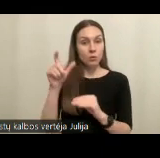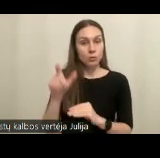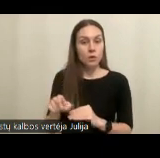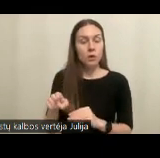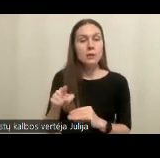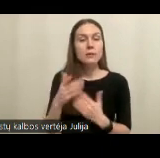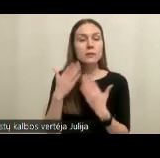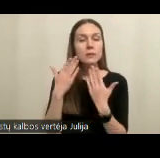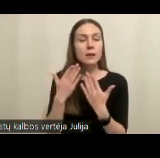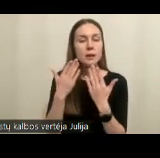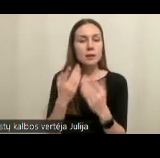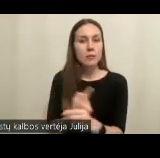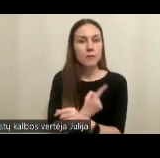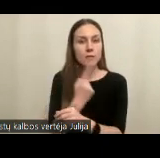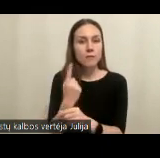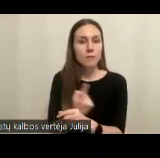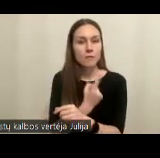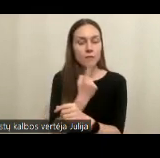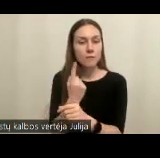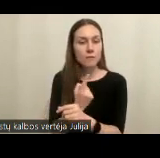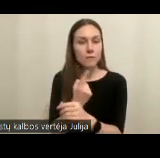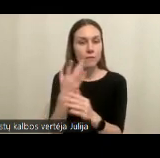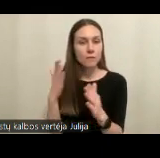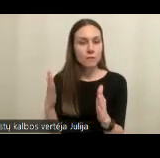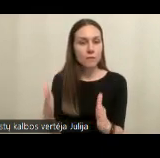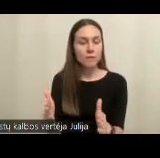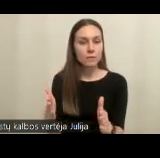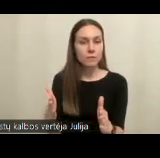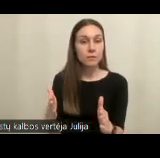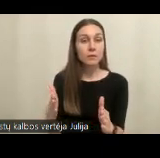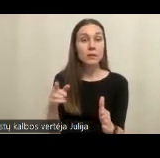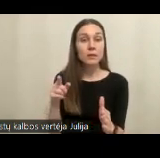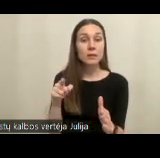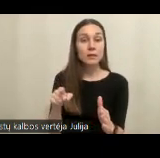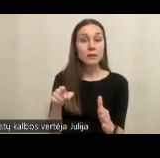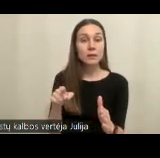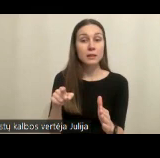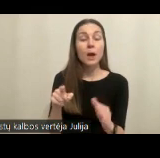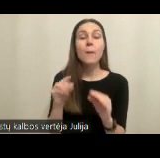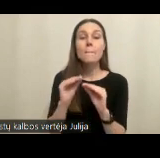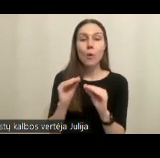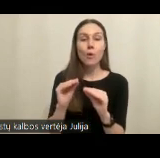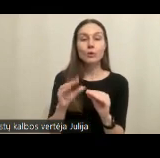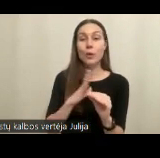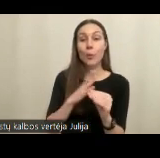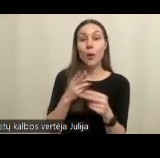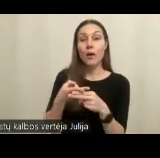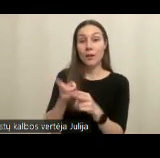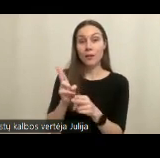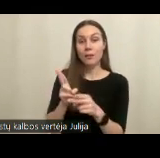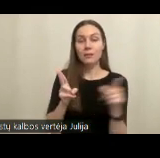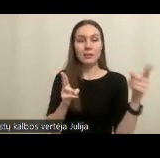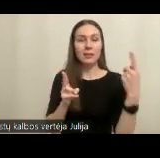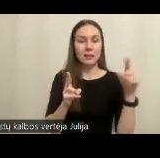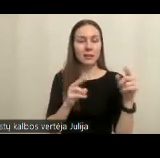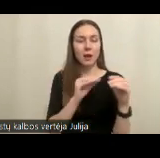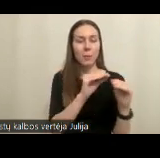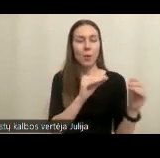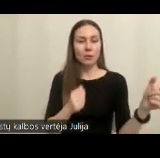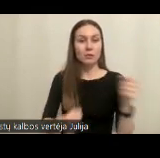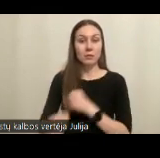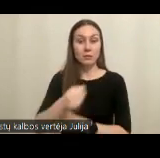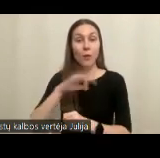valandą. Ir ji buvo pakaitinė, ji buvo tiesiog ta, kuri pakeitė mokytoją, kuris sirgo ar negalėjo, ir jis skaitė apie tas katės ir pelės.